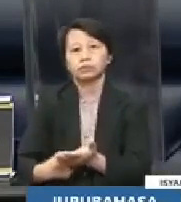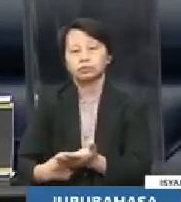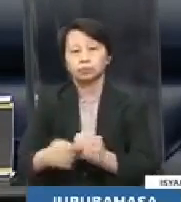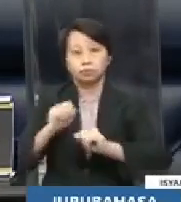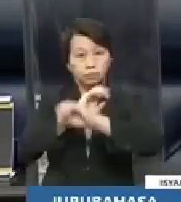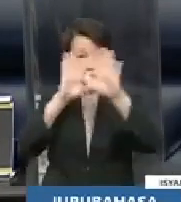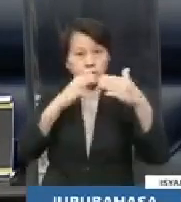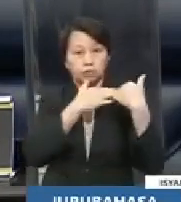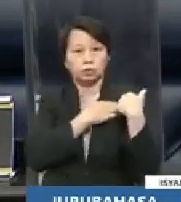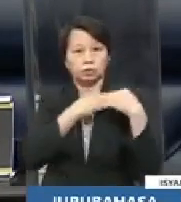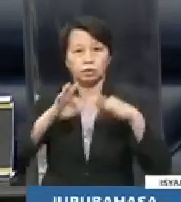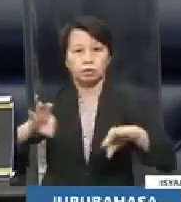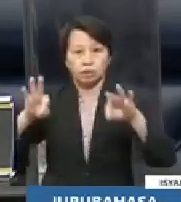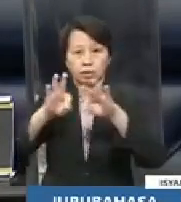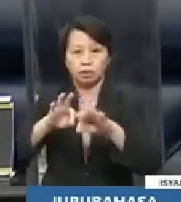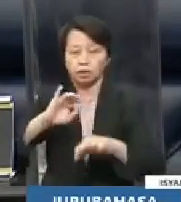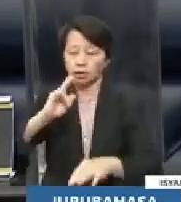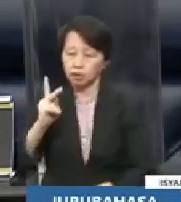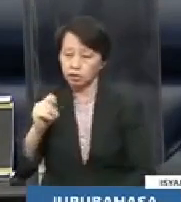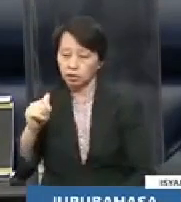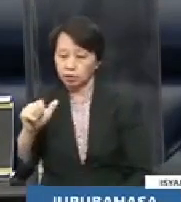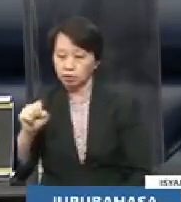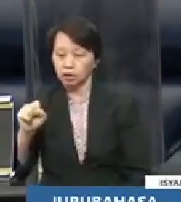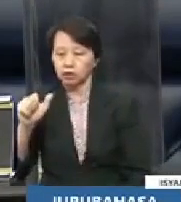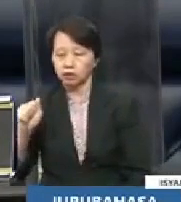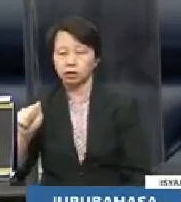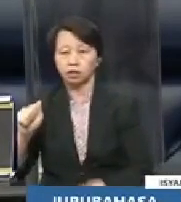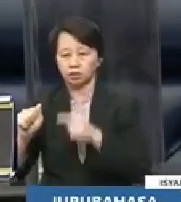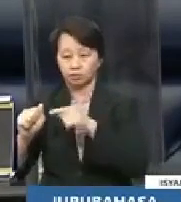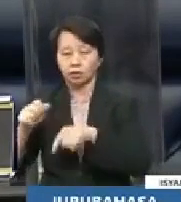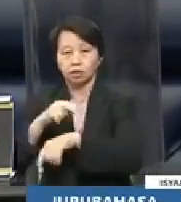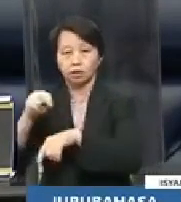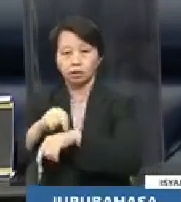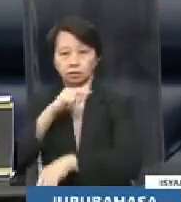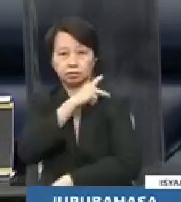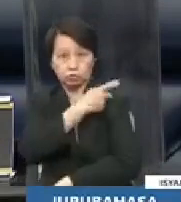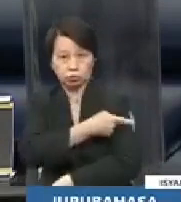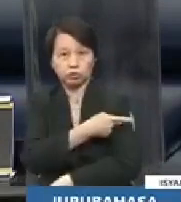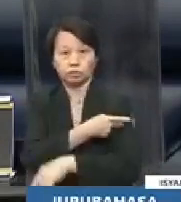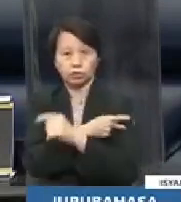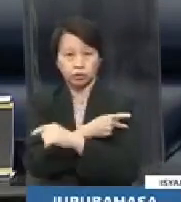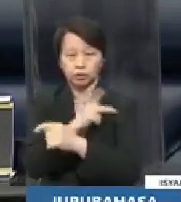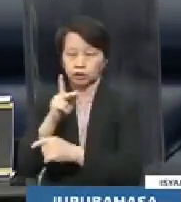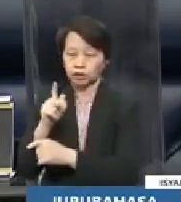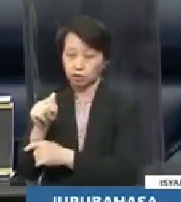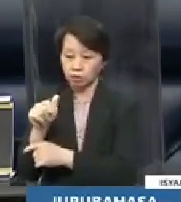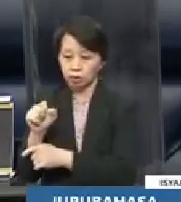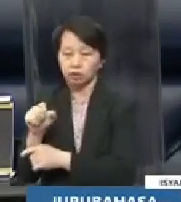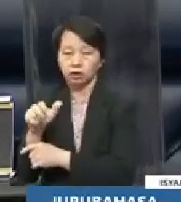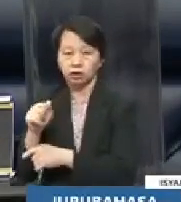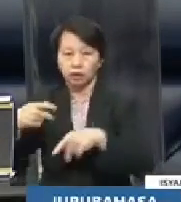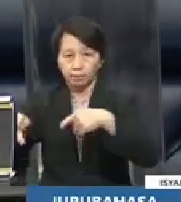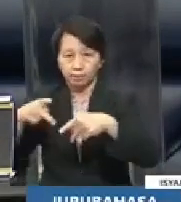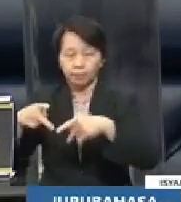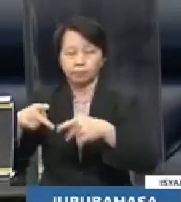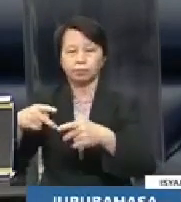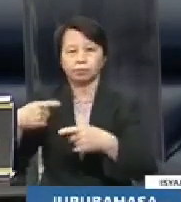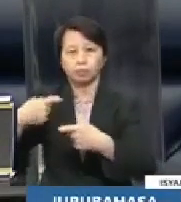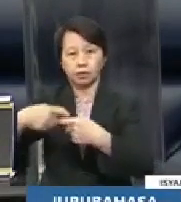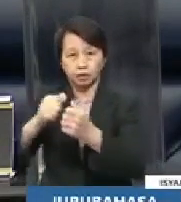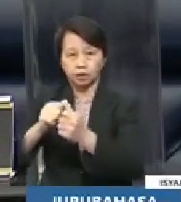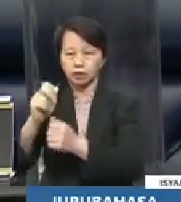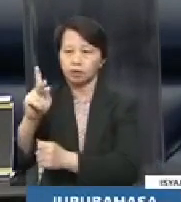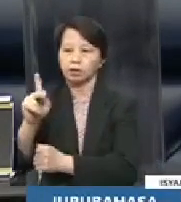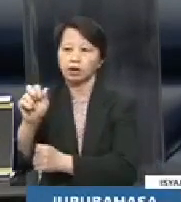Allah jelas peranan penting Kementerian sekitar danau selaku nasional authority berkaitan mekanisme pasaran kabel negara